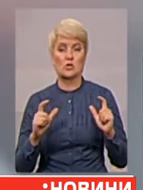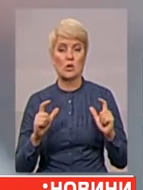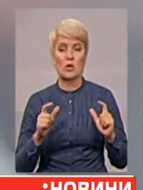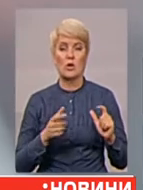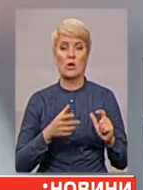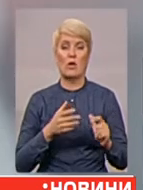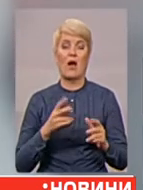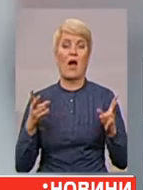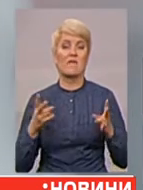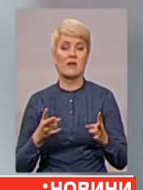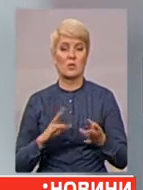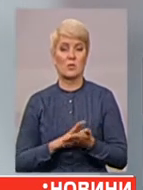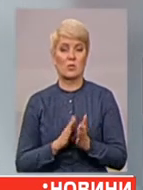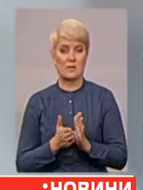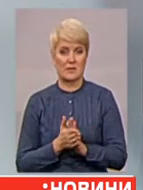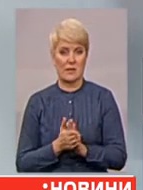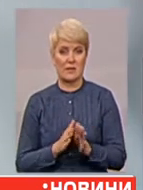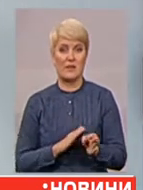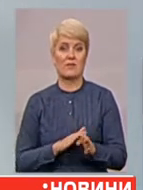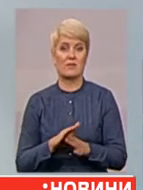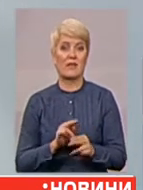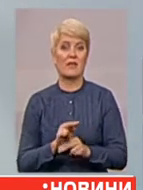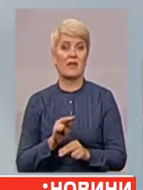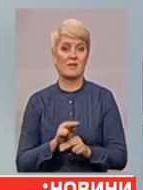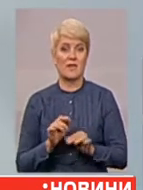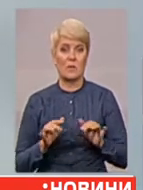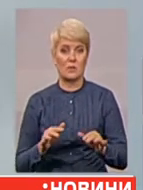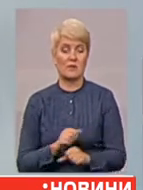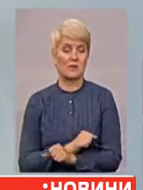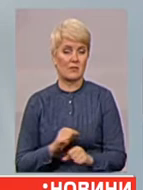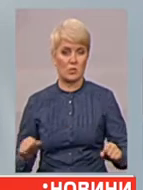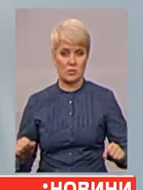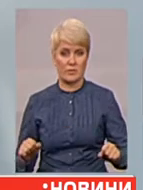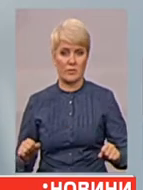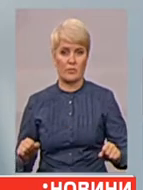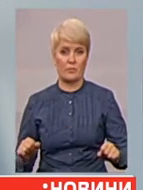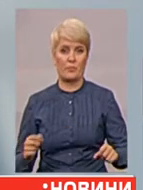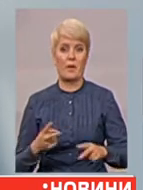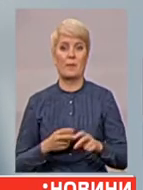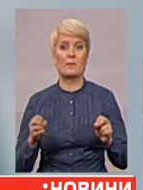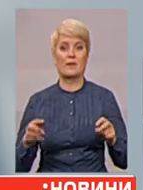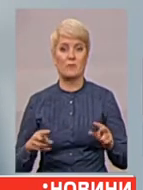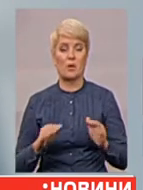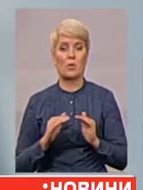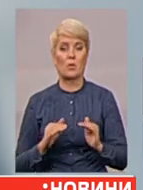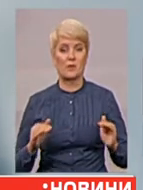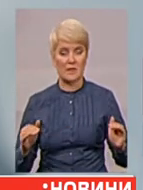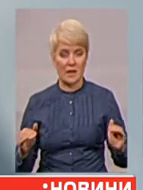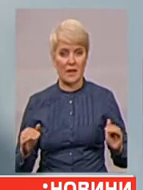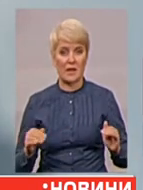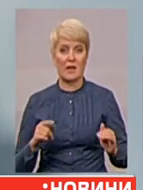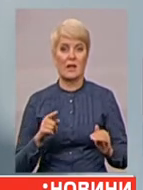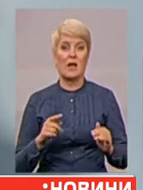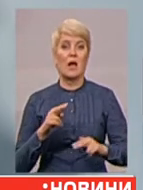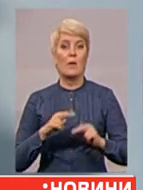аварійному стані. Здійснювати навчально-виховний процес в ньому просто неможливо, тому що це не безпеку здоров'я дітей. І в зв'язку з тим, що та